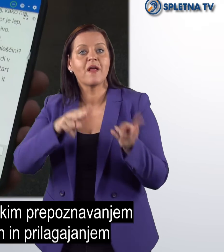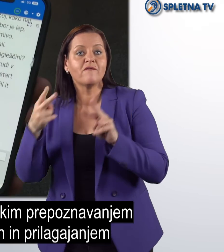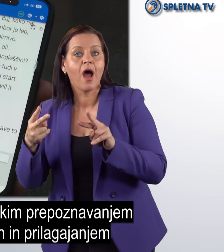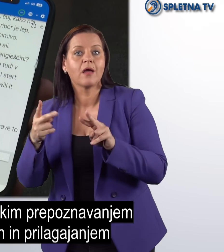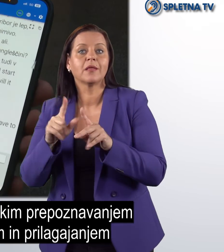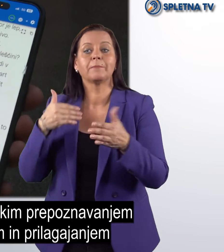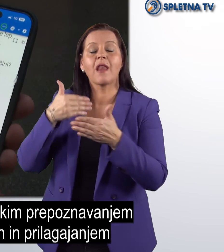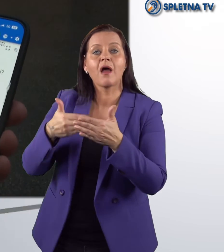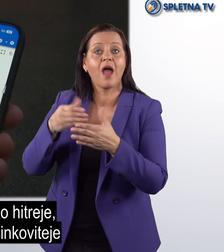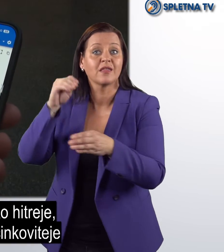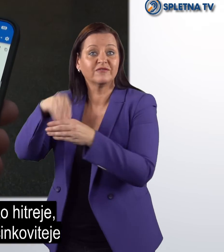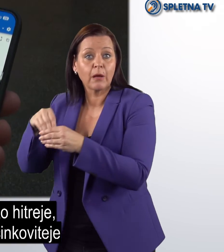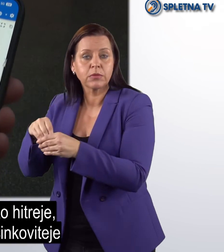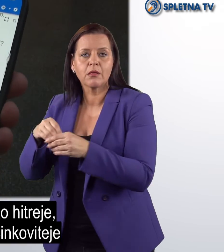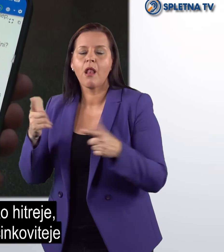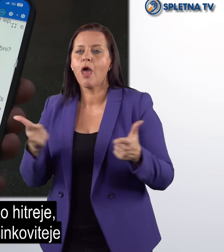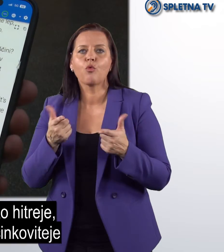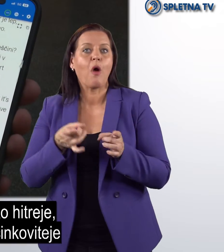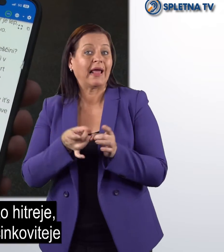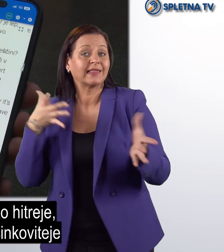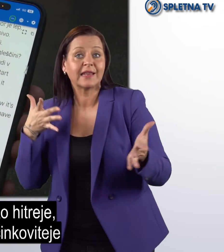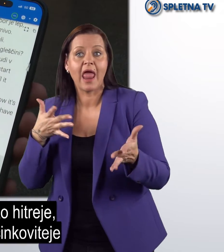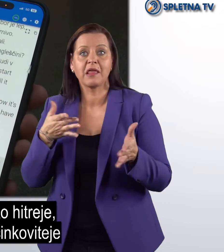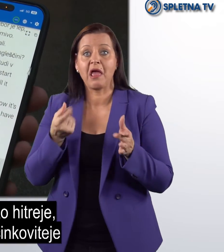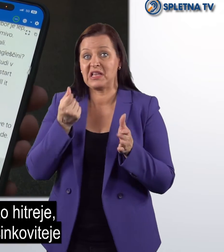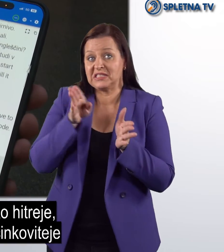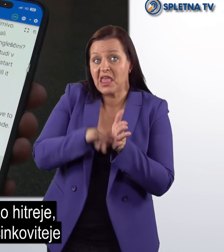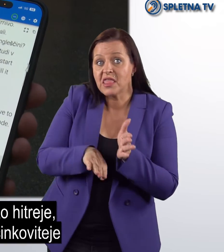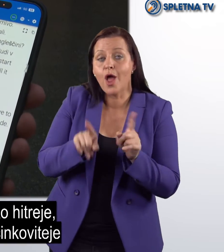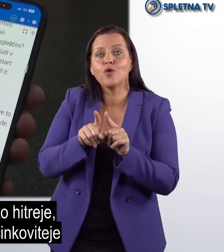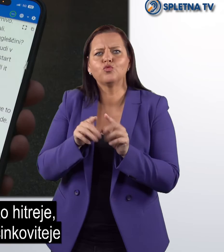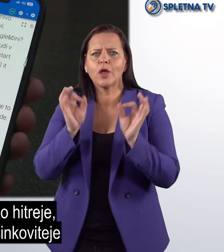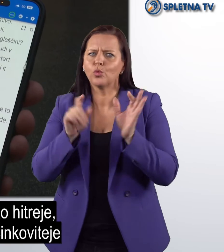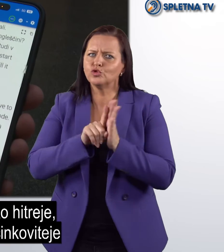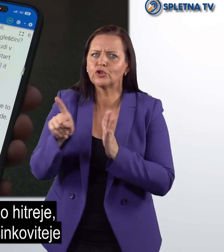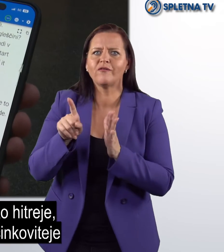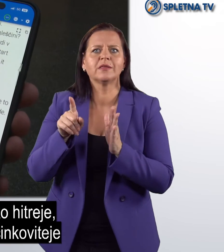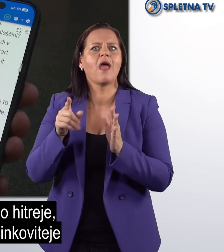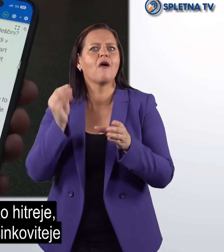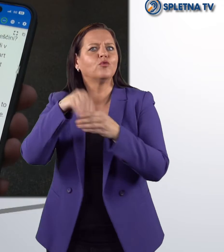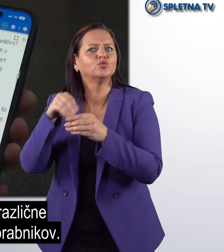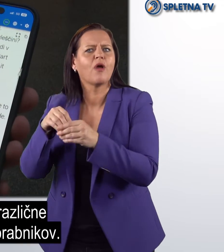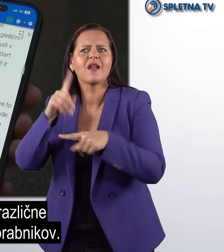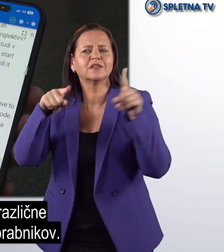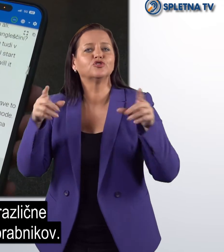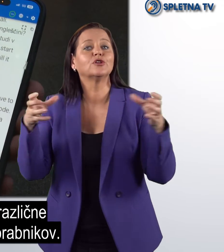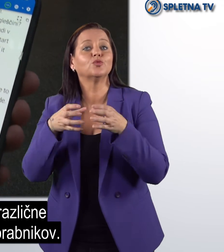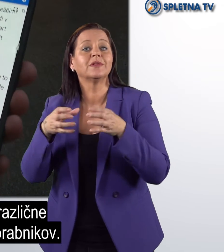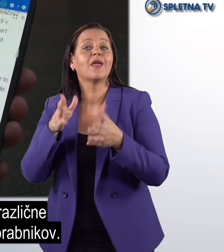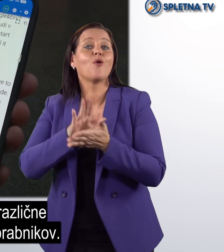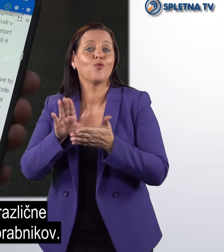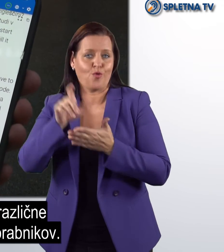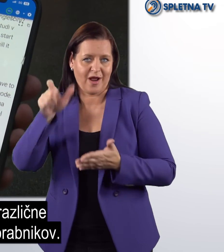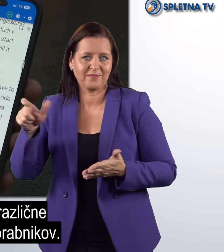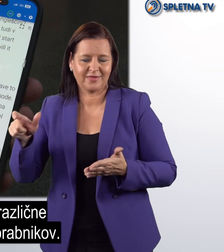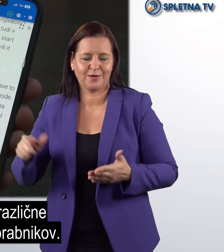prevajanjem in prilagajanjem vsebin lahko hitreje, ceneje in učinkoviteje vključuje različne